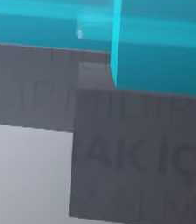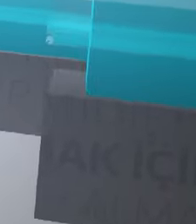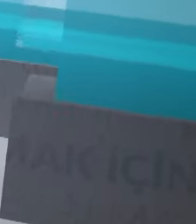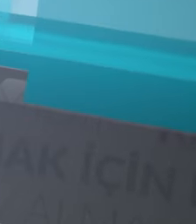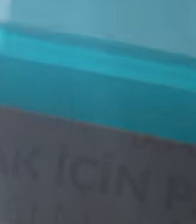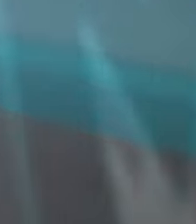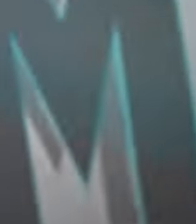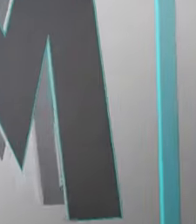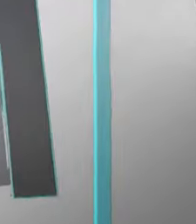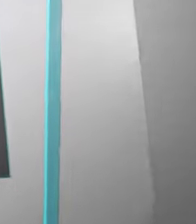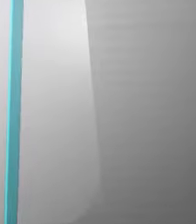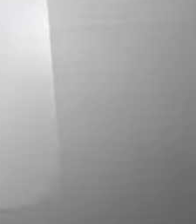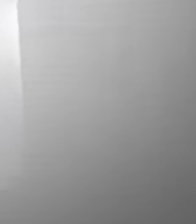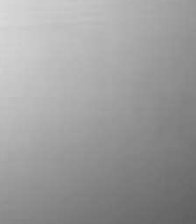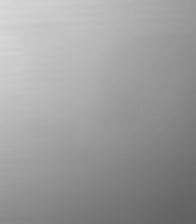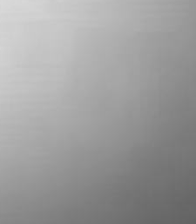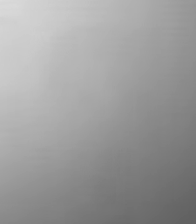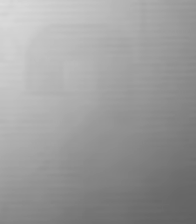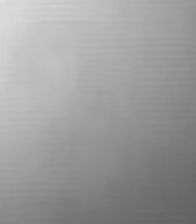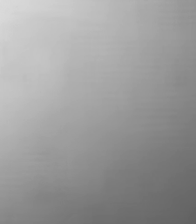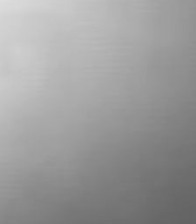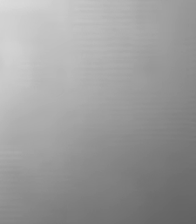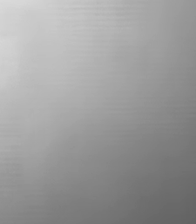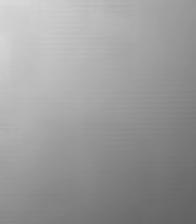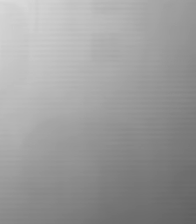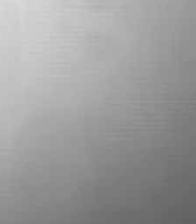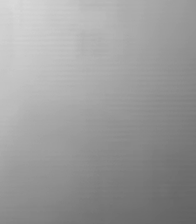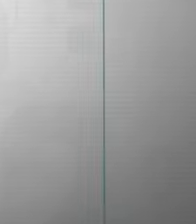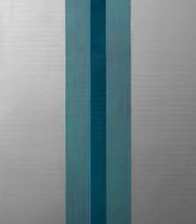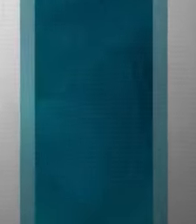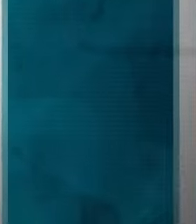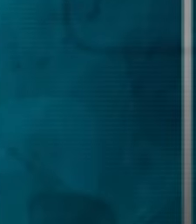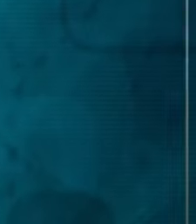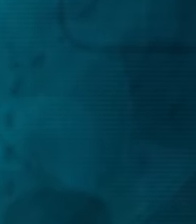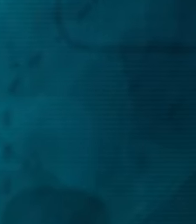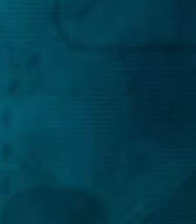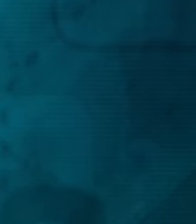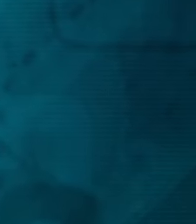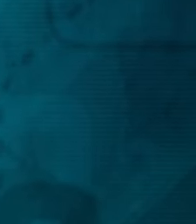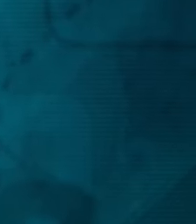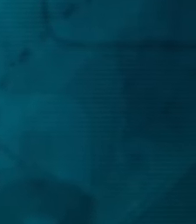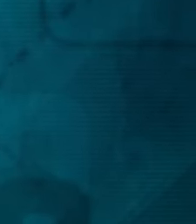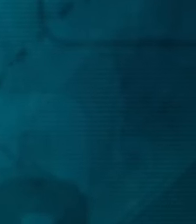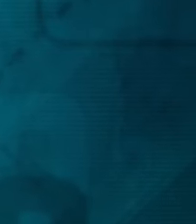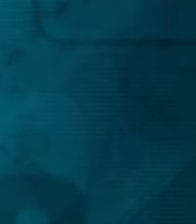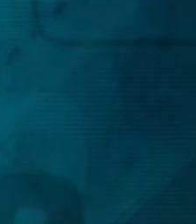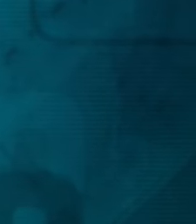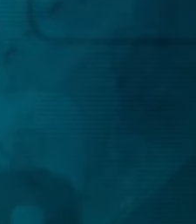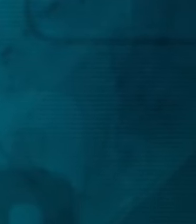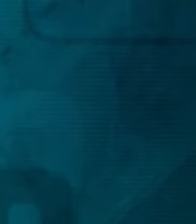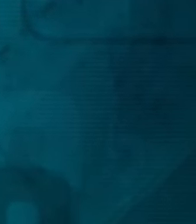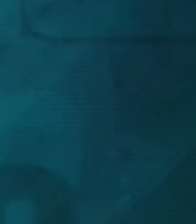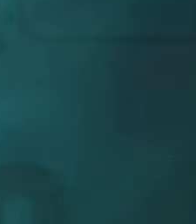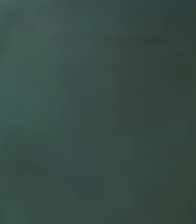İslami mezhebine göre evde hikâfa girebiliyor muyum? Kadın değil, nedir? Öğrenmek herkese